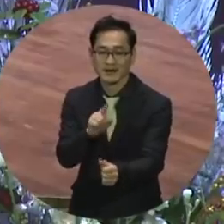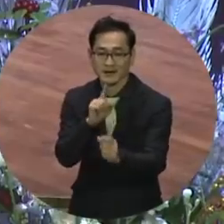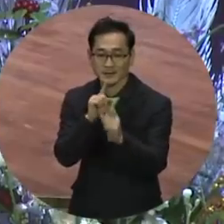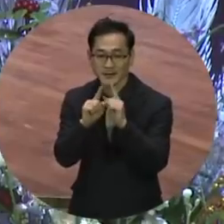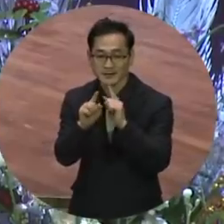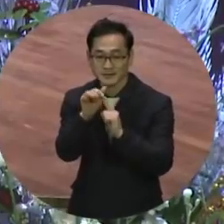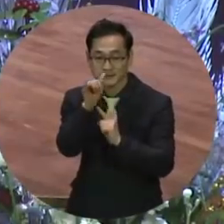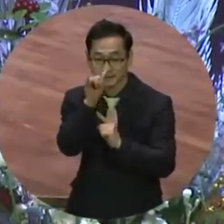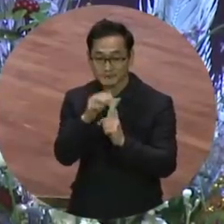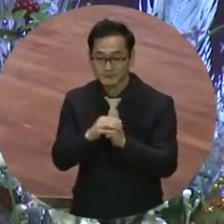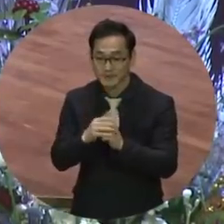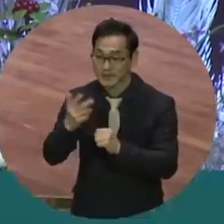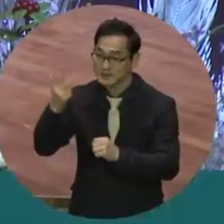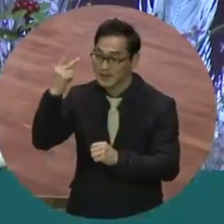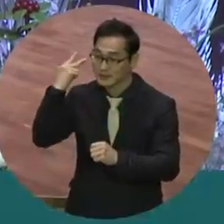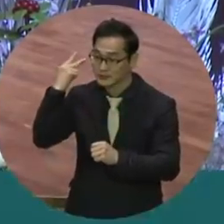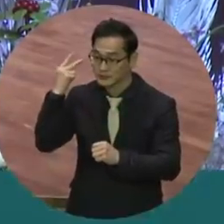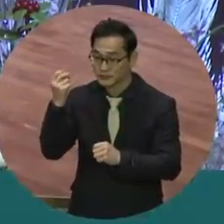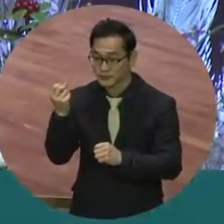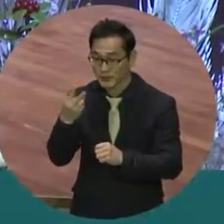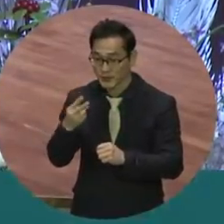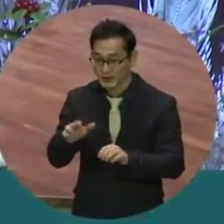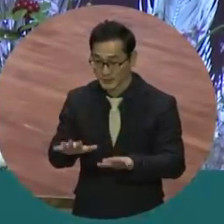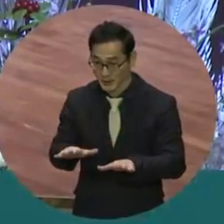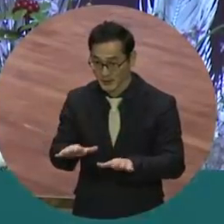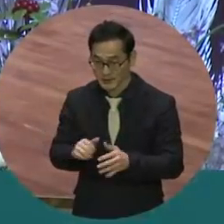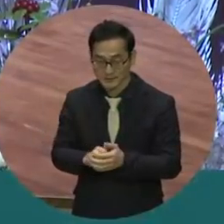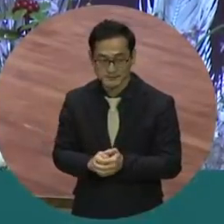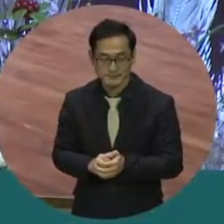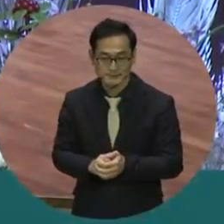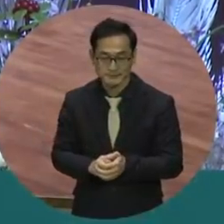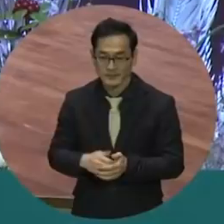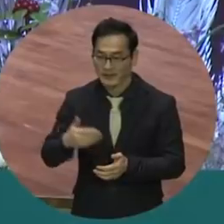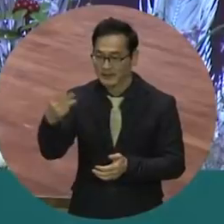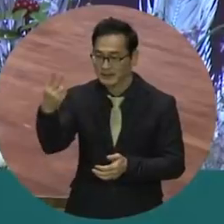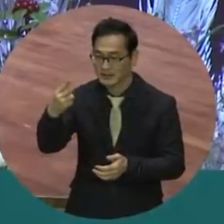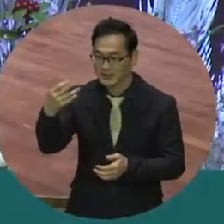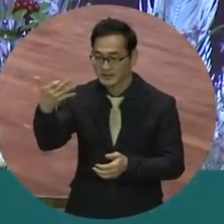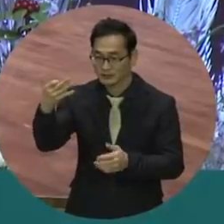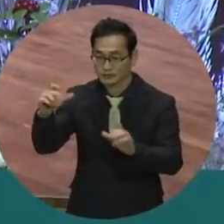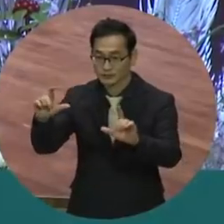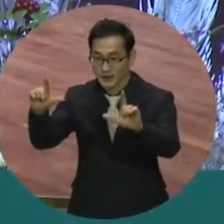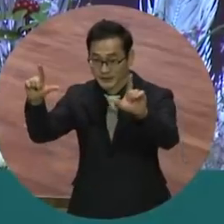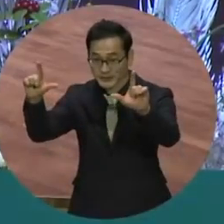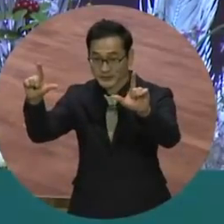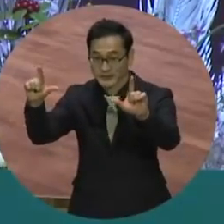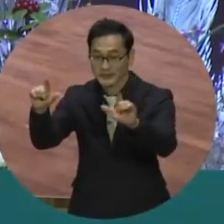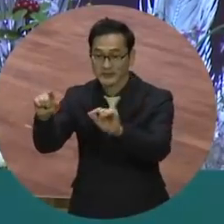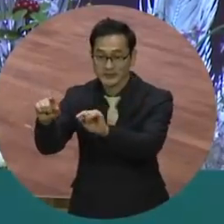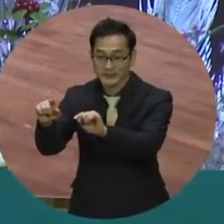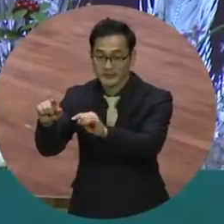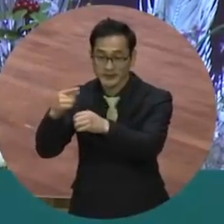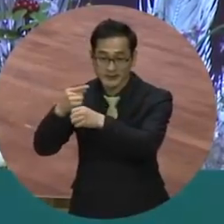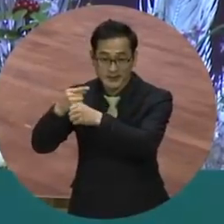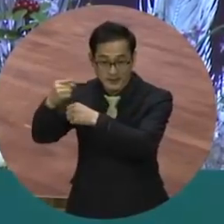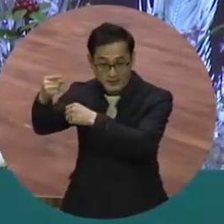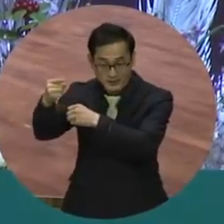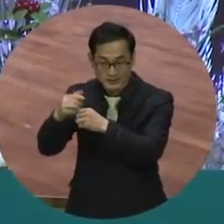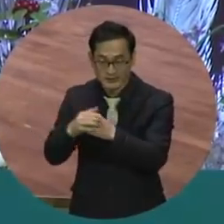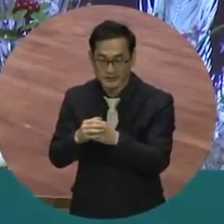지난주 또 이번주 2019년 교회를 섬길 또 하나님의 나라를 확장해